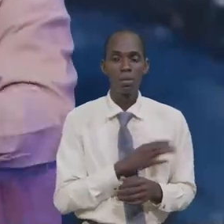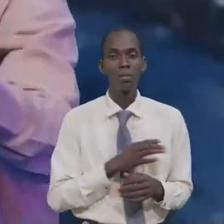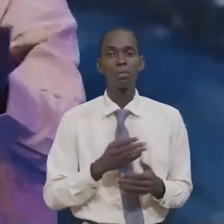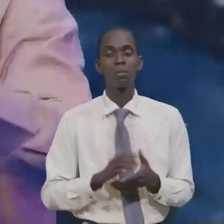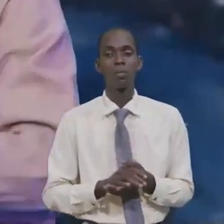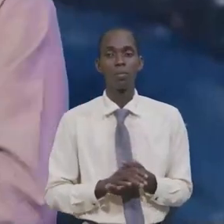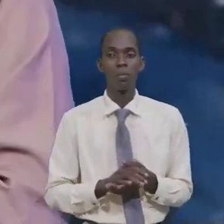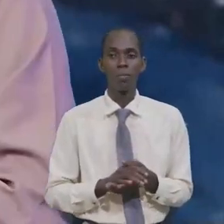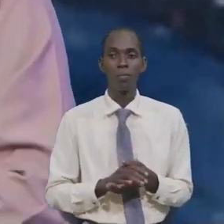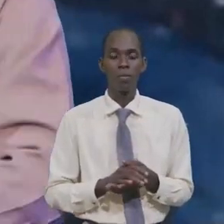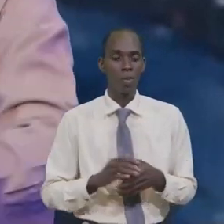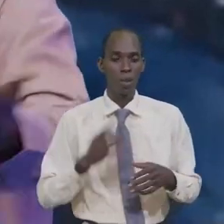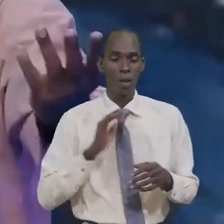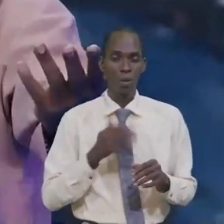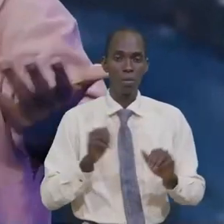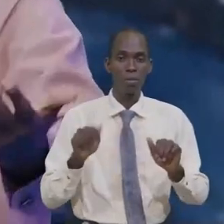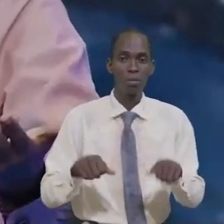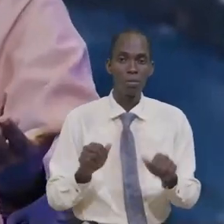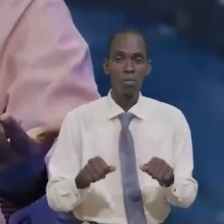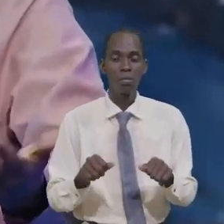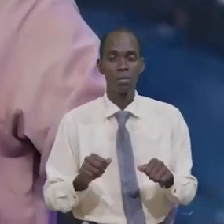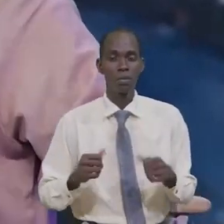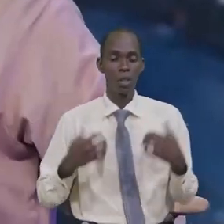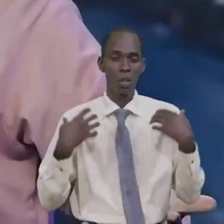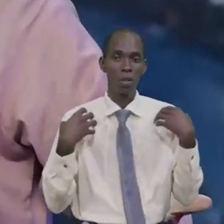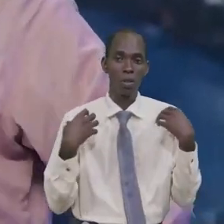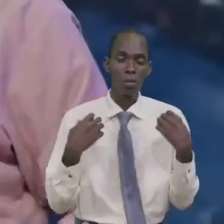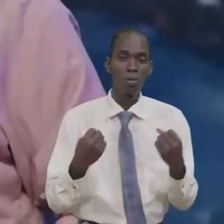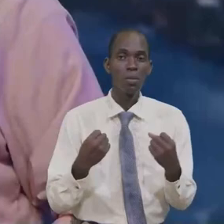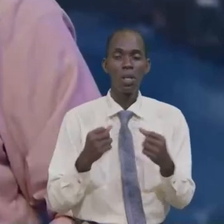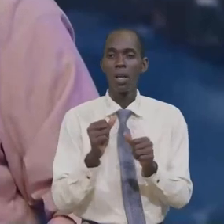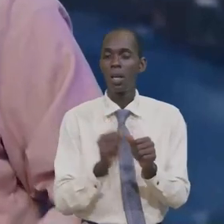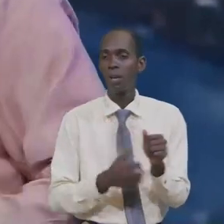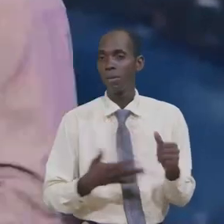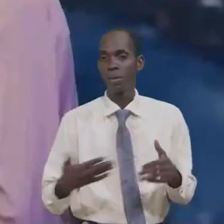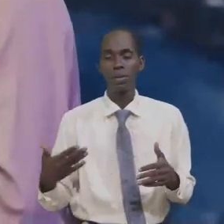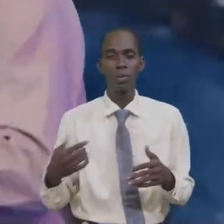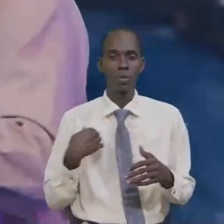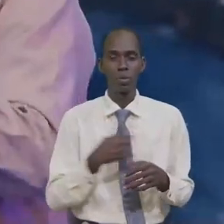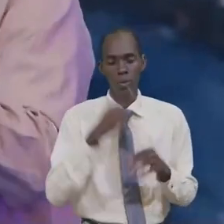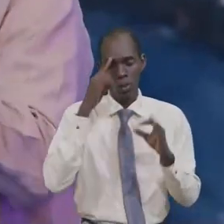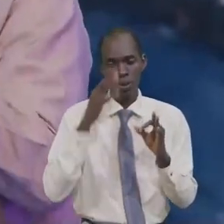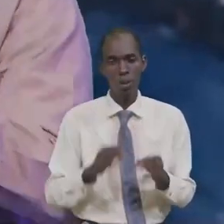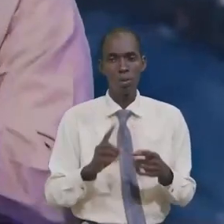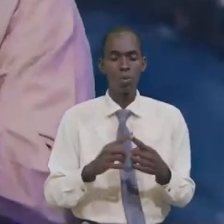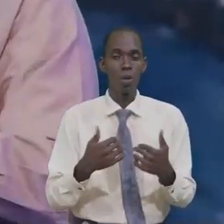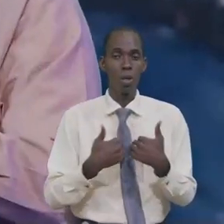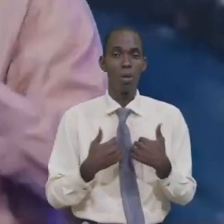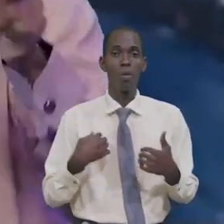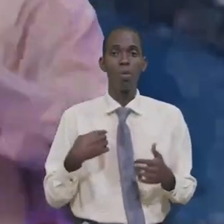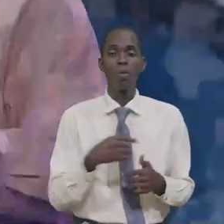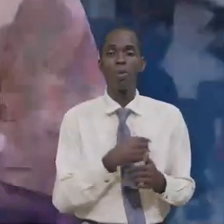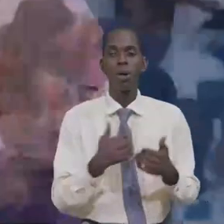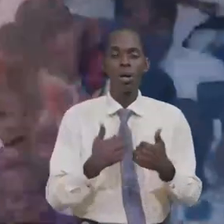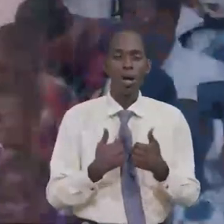compétence notre courage tous ceux qui nous concerne tout ce que nous ayons d'avoir nous les avons